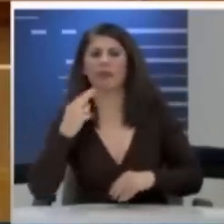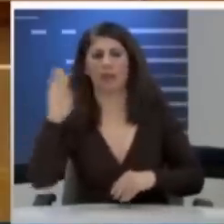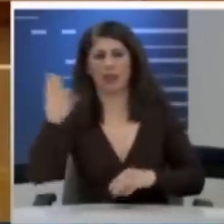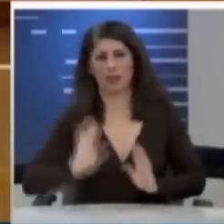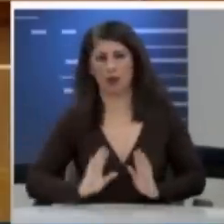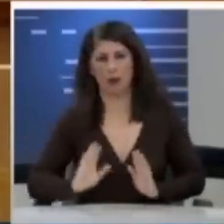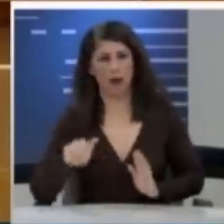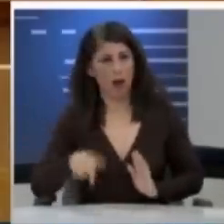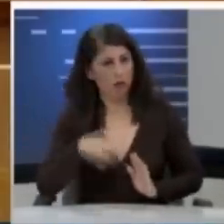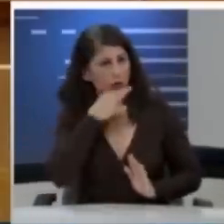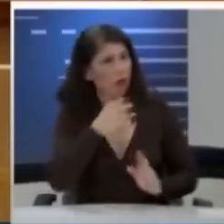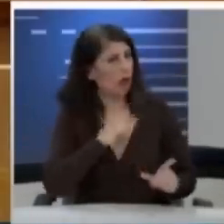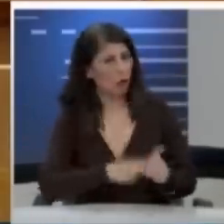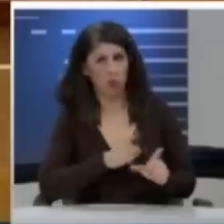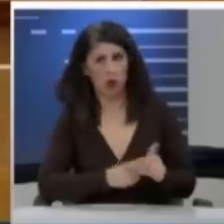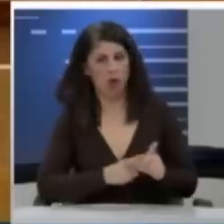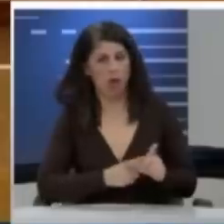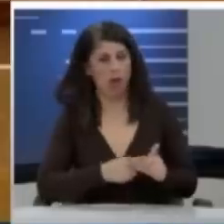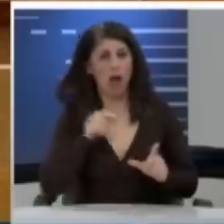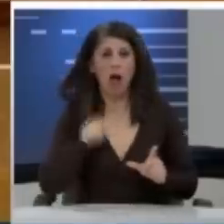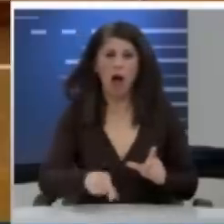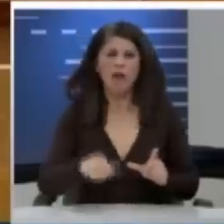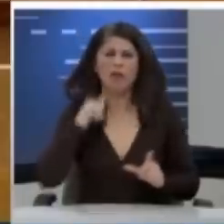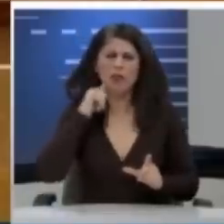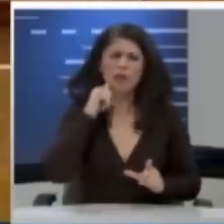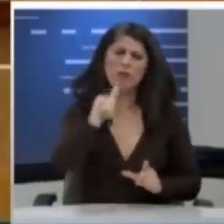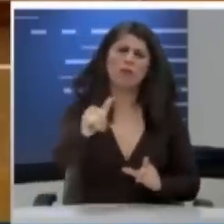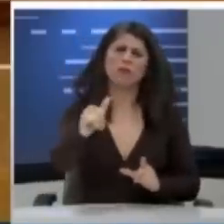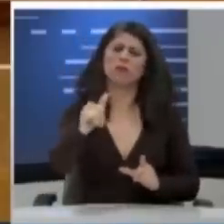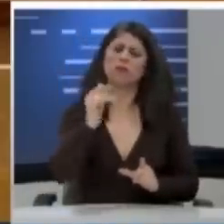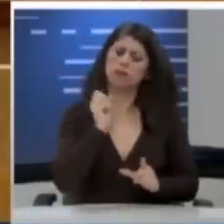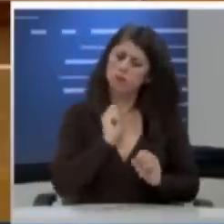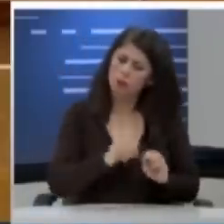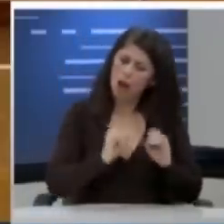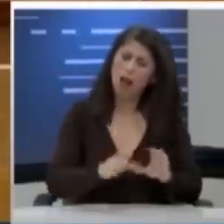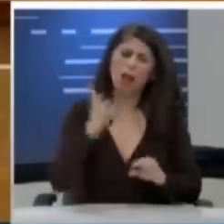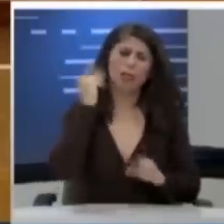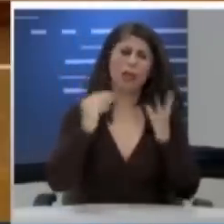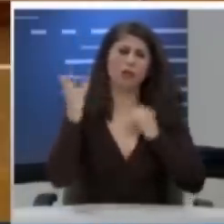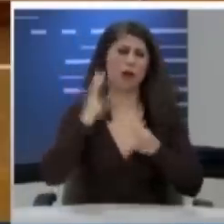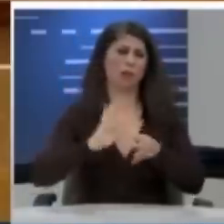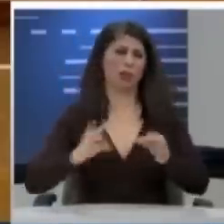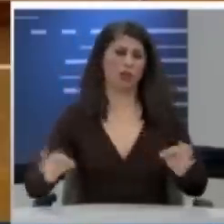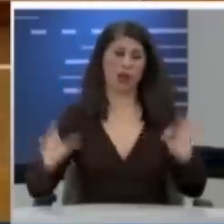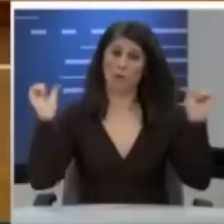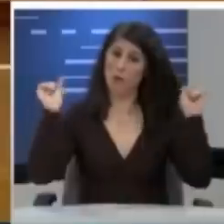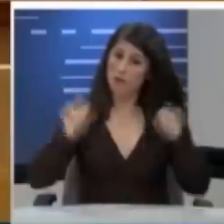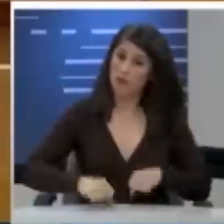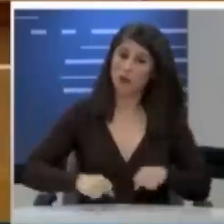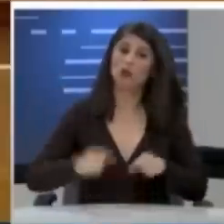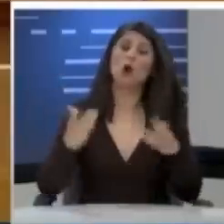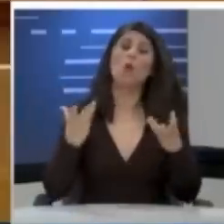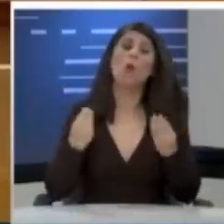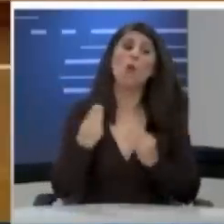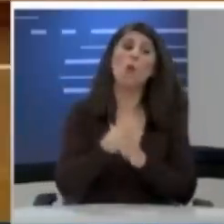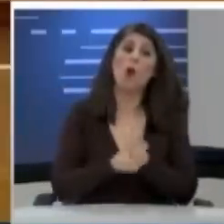είναι εκτίμηση του ΚΚΕ. Είναι διαχρονικό δίδαγμα της ιστορίας που έχει επιβεβαιωθεί πάρα